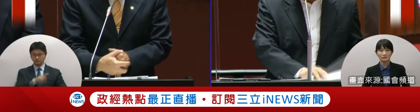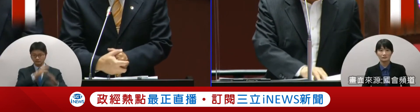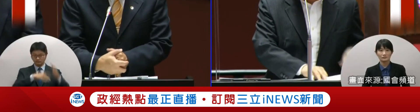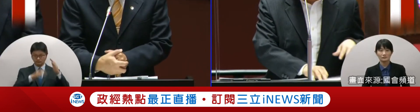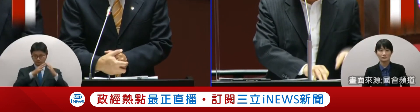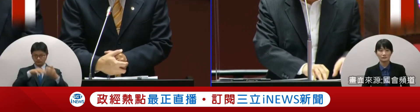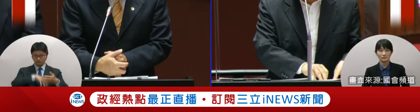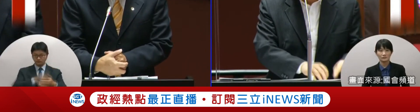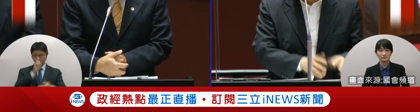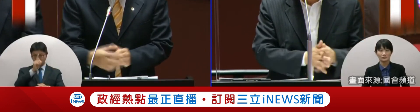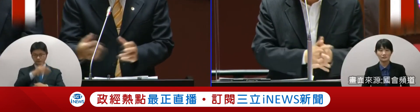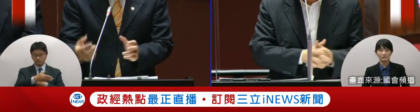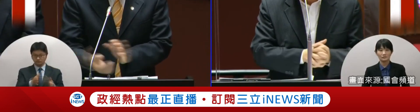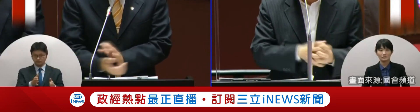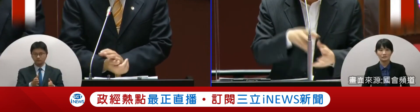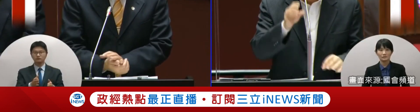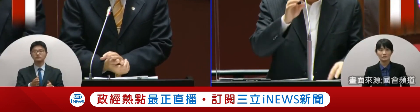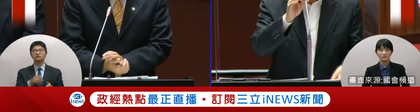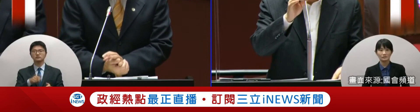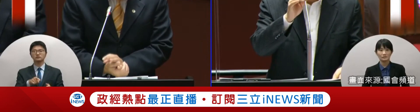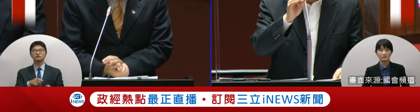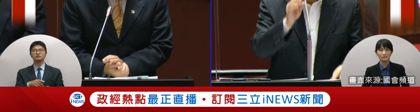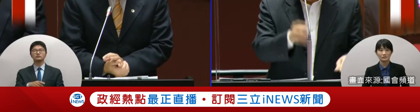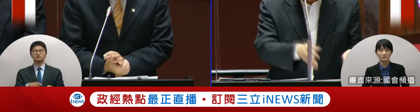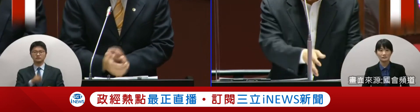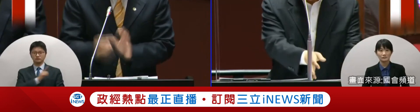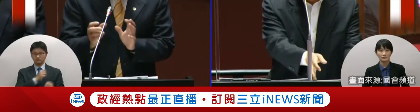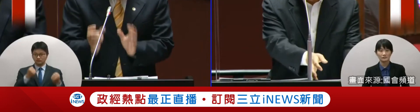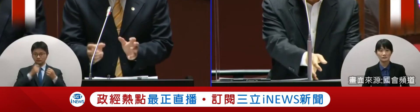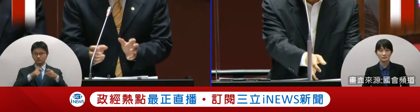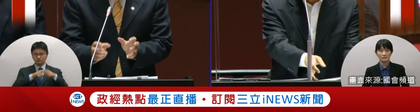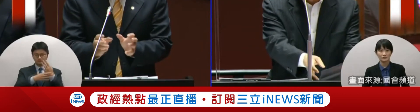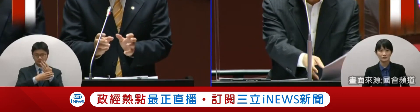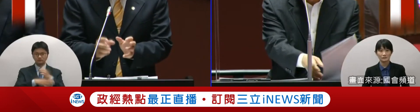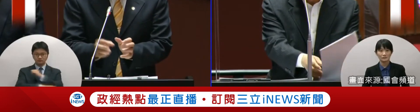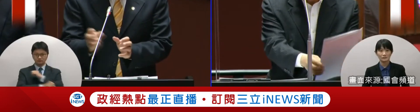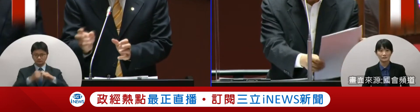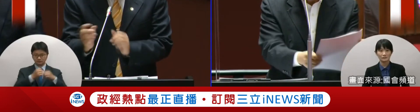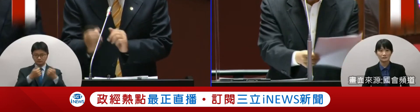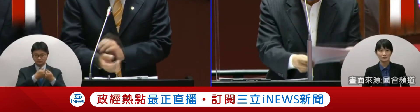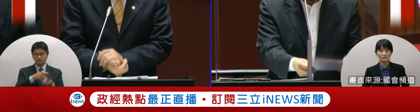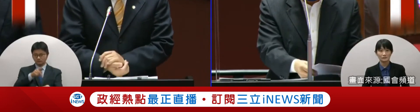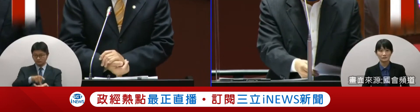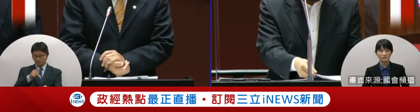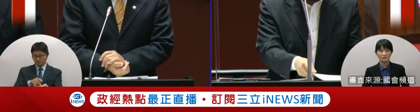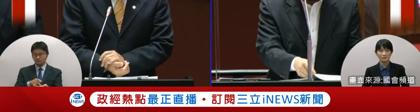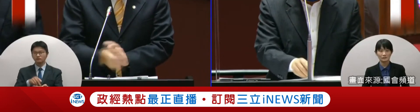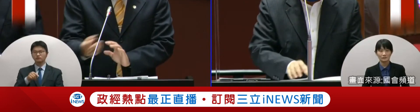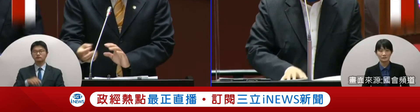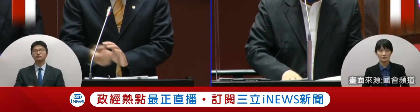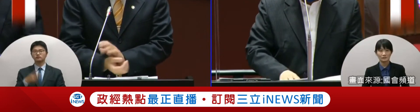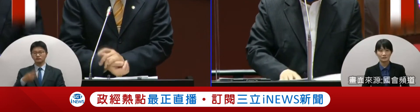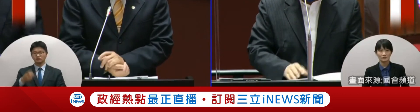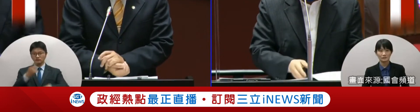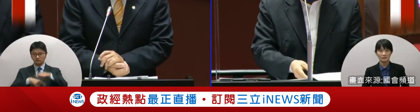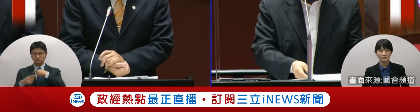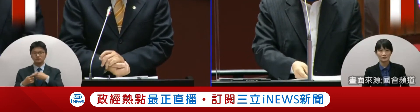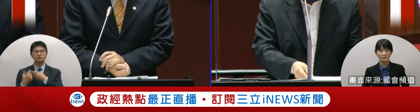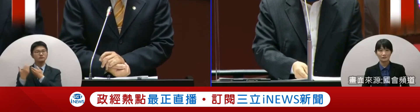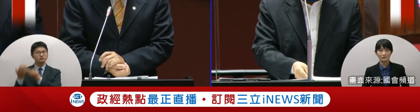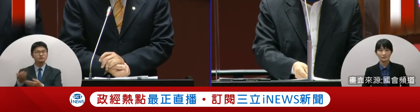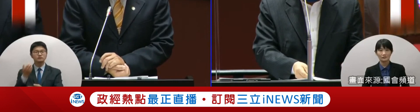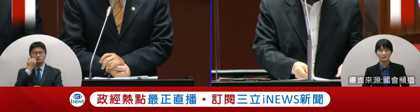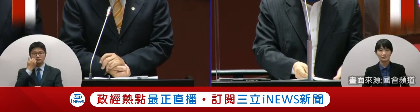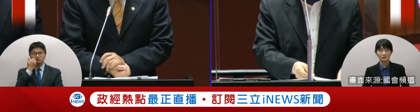舍是租用给这个自强工业基金会，那在这个工业基金会又在转给另外一个，就